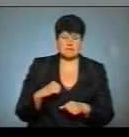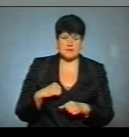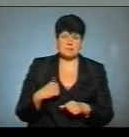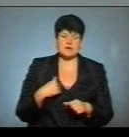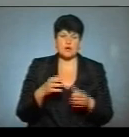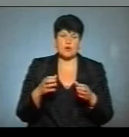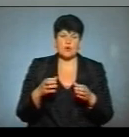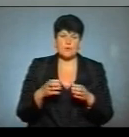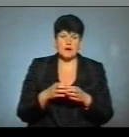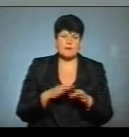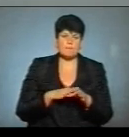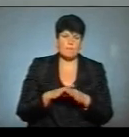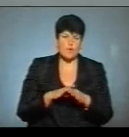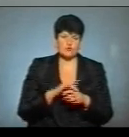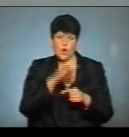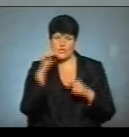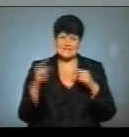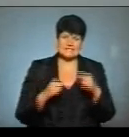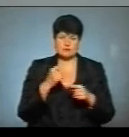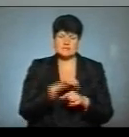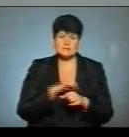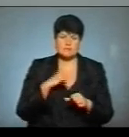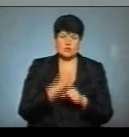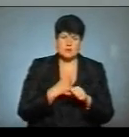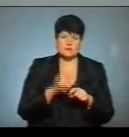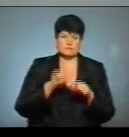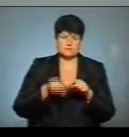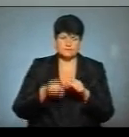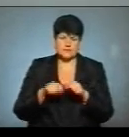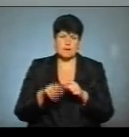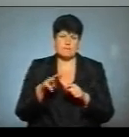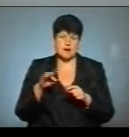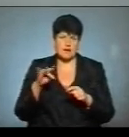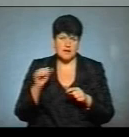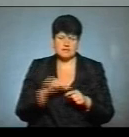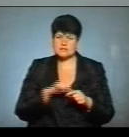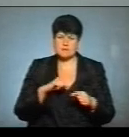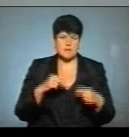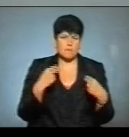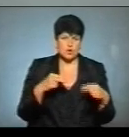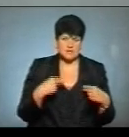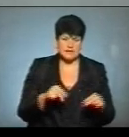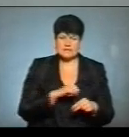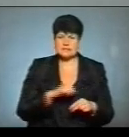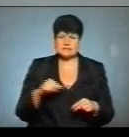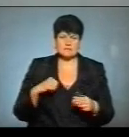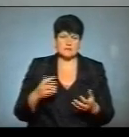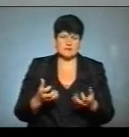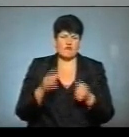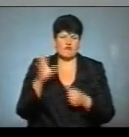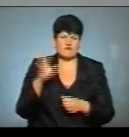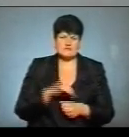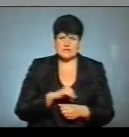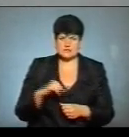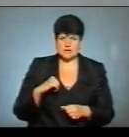компанія повного циклу, тобто ми самі розробляємо, самі тестуємо, самі маркетуємо, самі продаємо, самі підтримуємо, все самі,